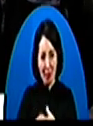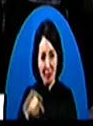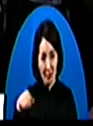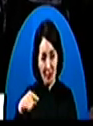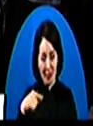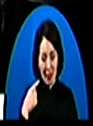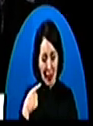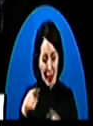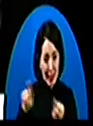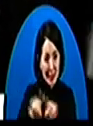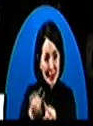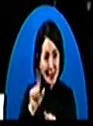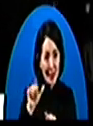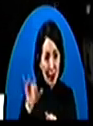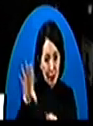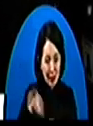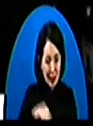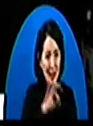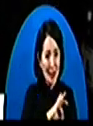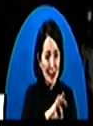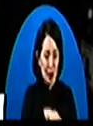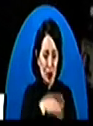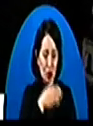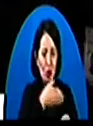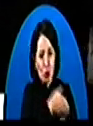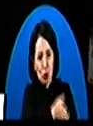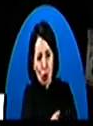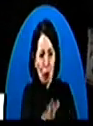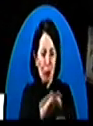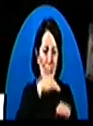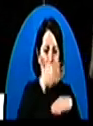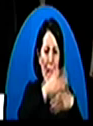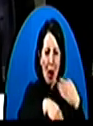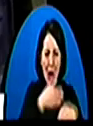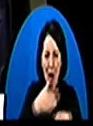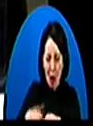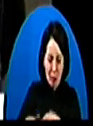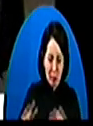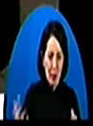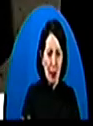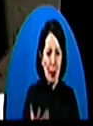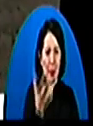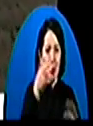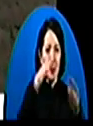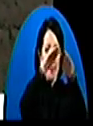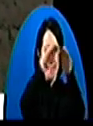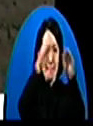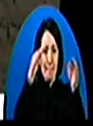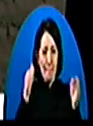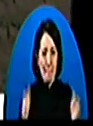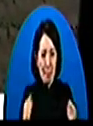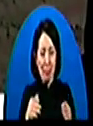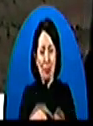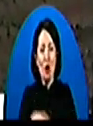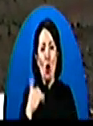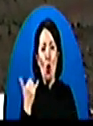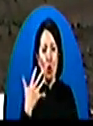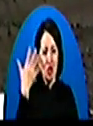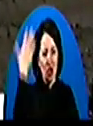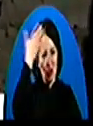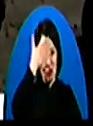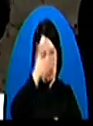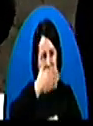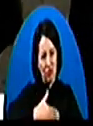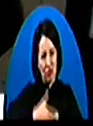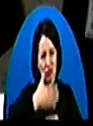одоо загваруудыг ашиглаад эдний энэ шугамууд дээр бол битүүлэх тоосон зур босохгүй байх. За тэр нөгөө нэг усан хөшиг бий болох гэдэг